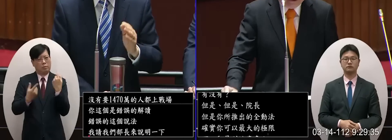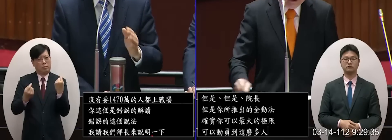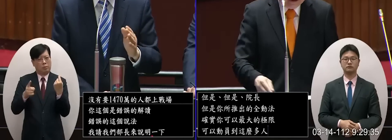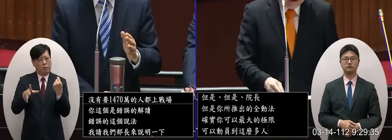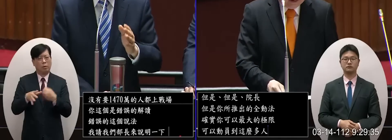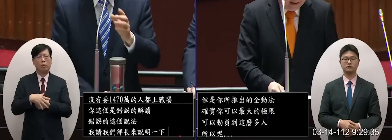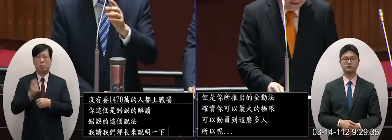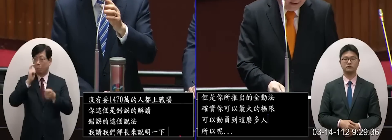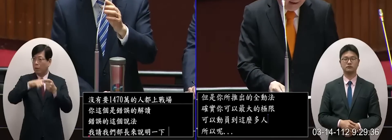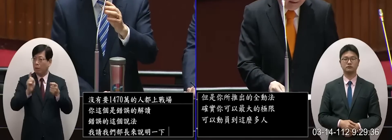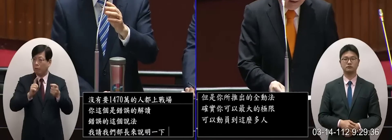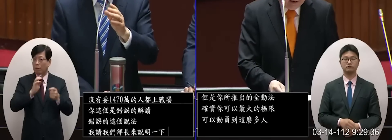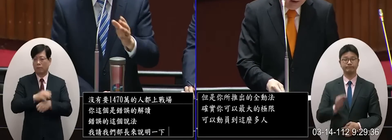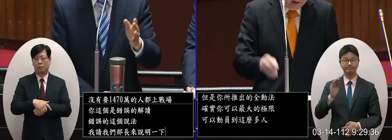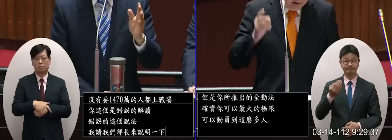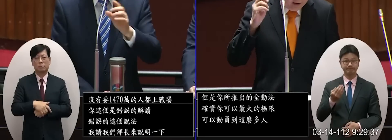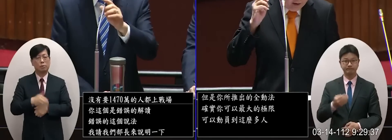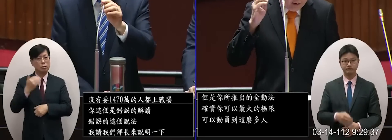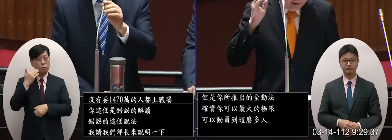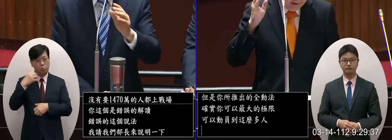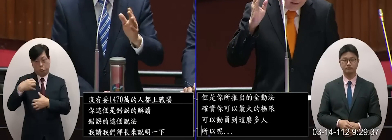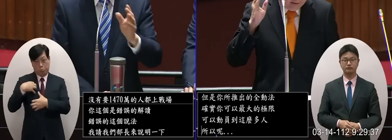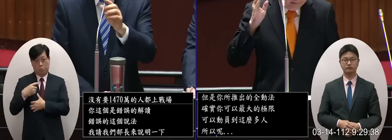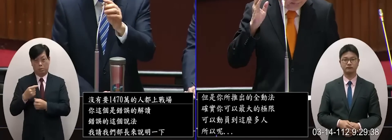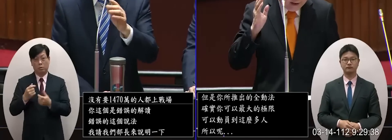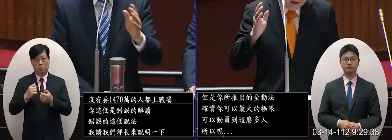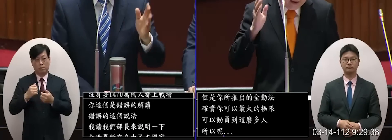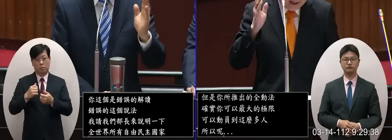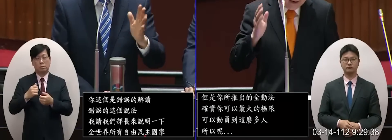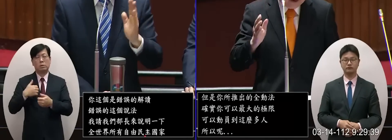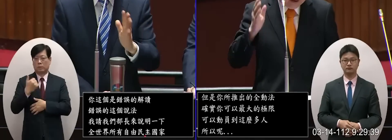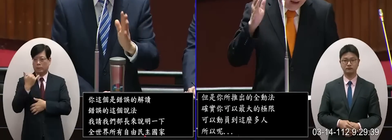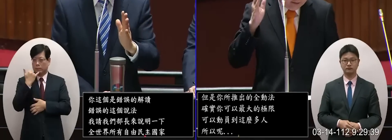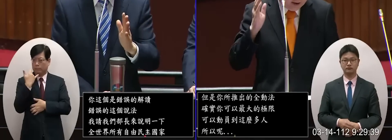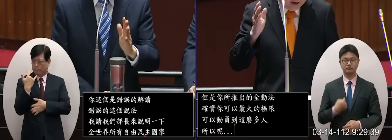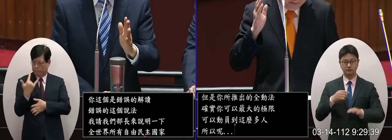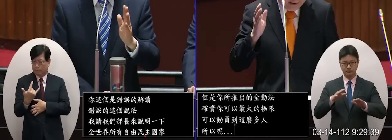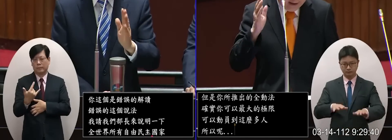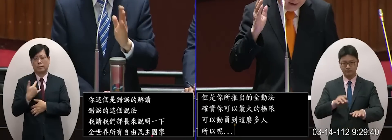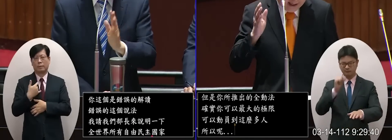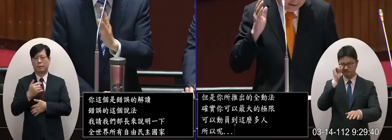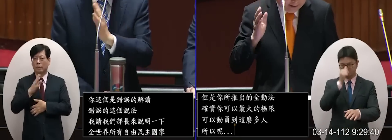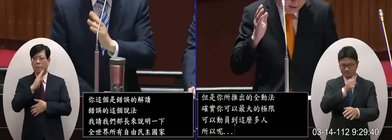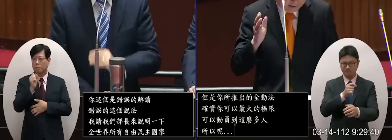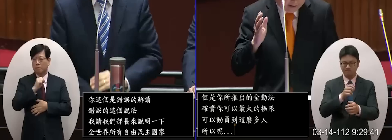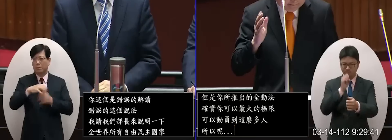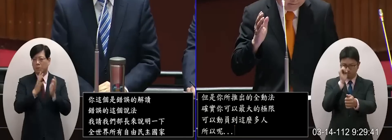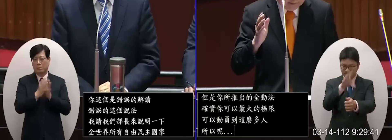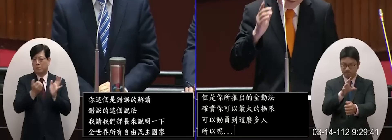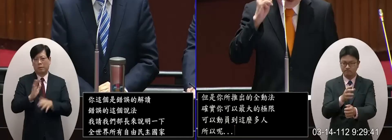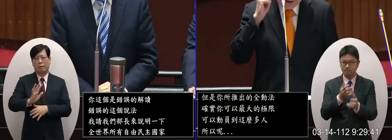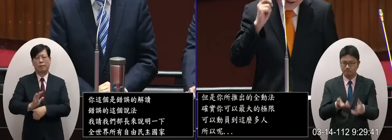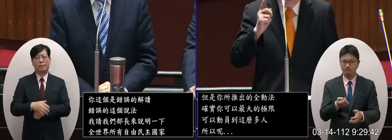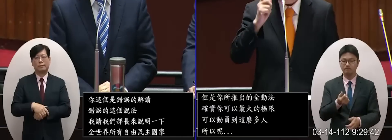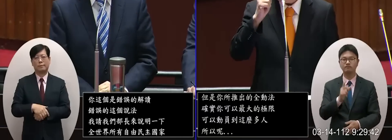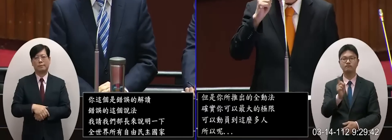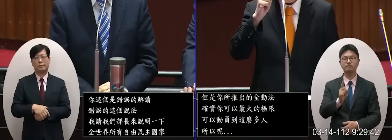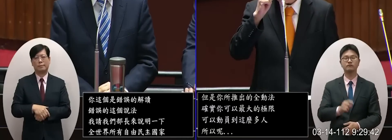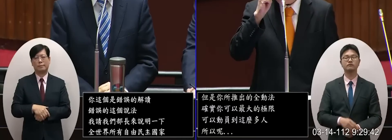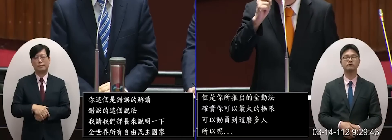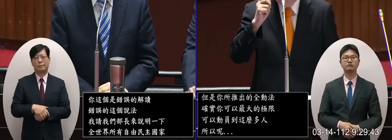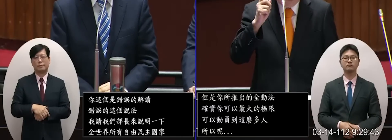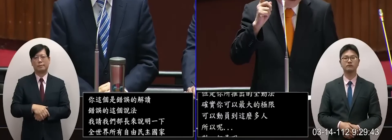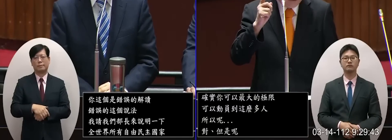令，它的目的就是说，兵不可，兵可百年不用，但是不可一日不备了。 特别强